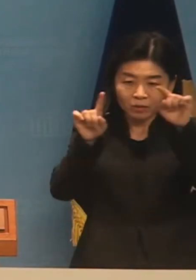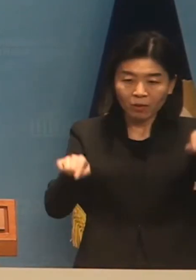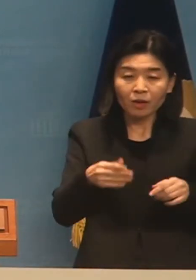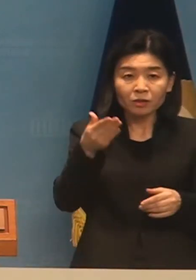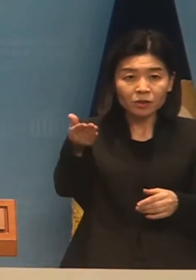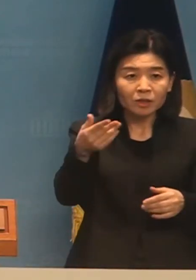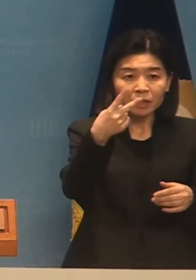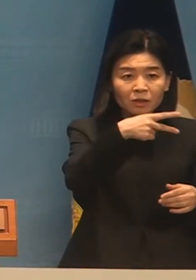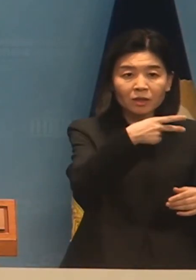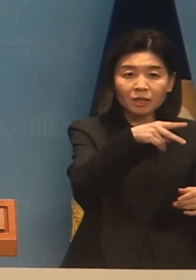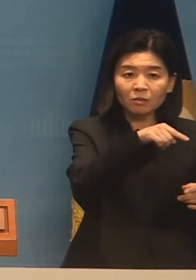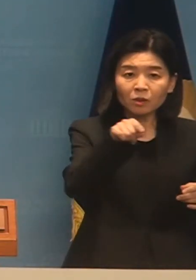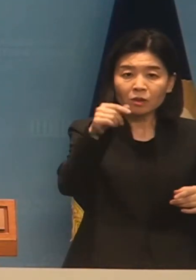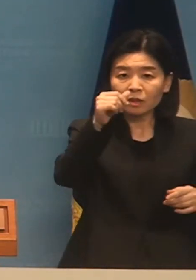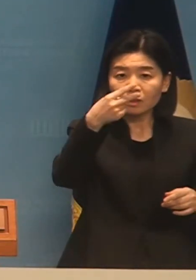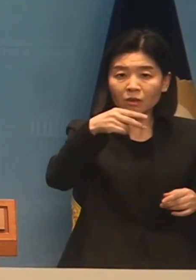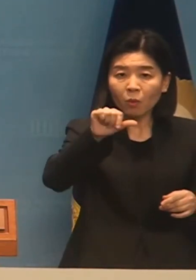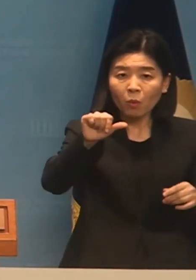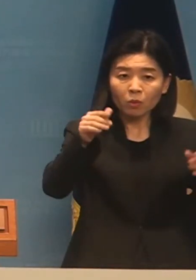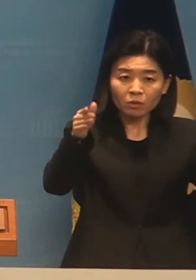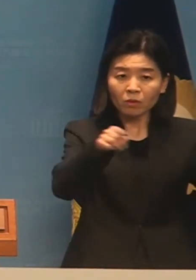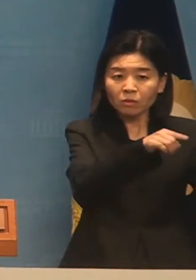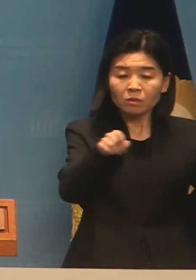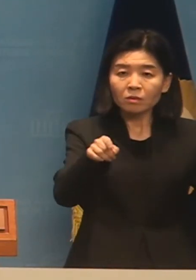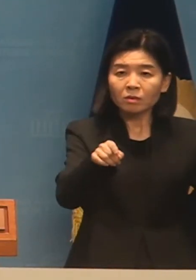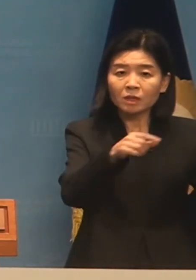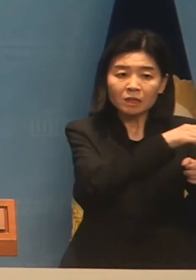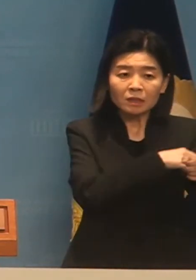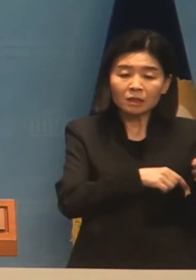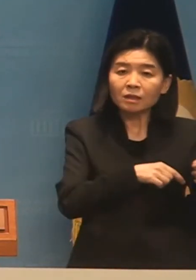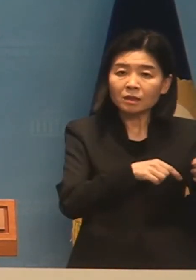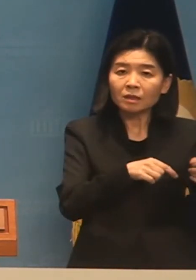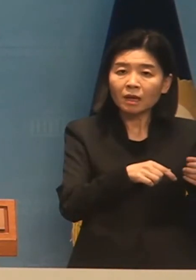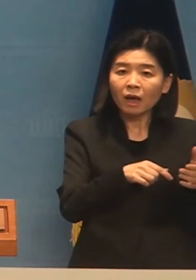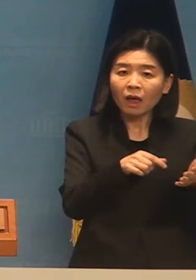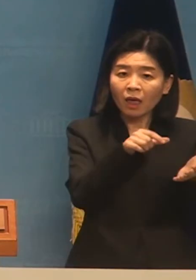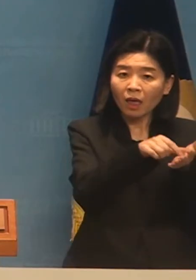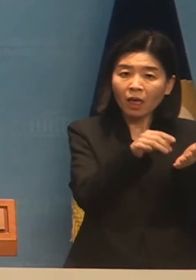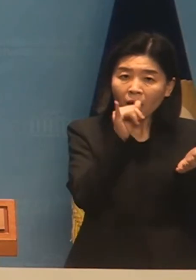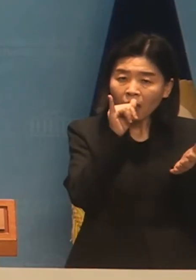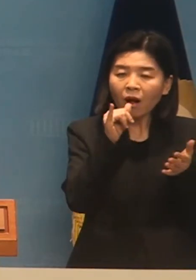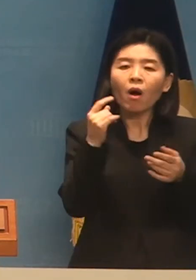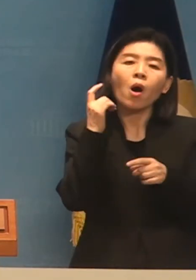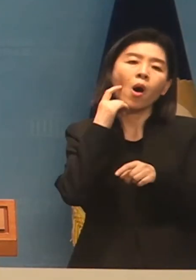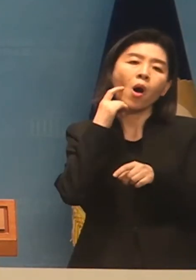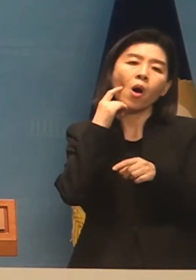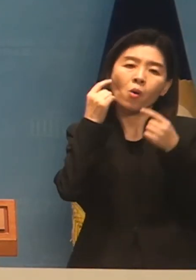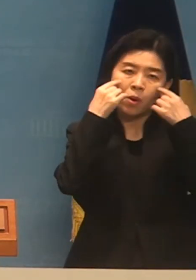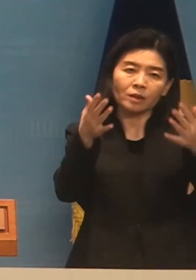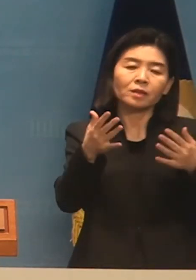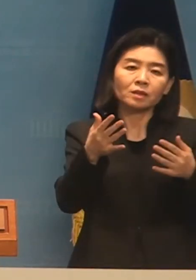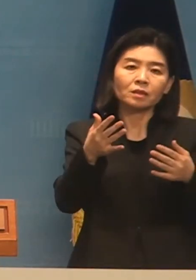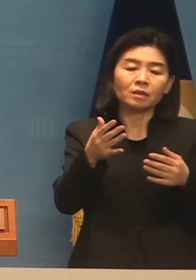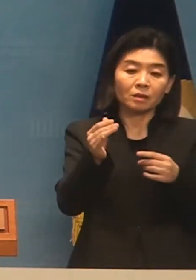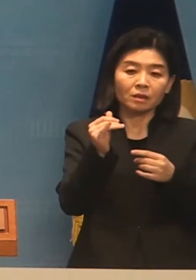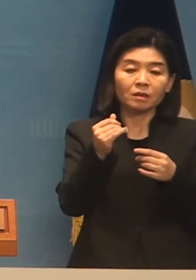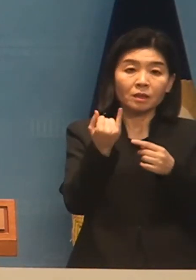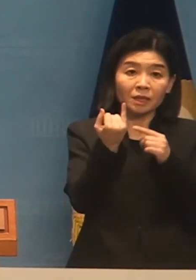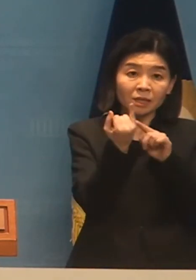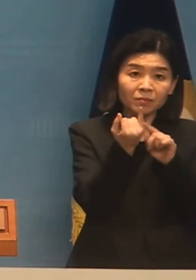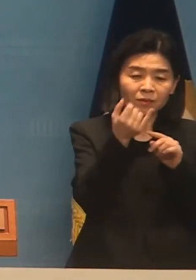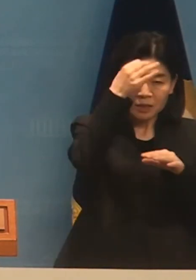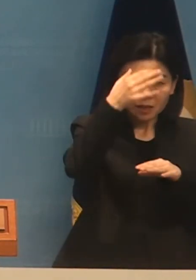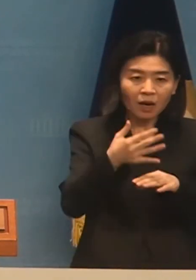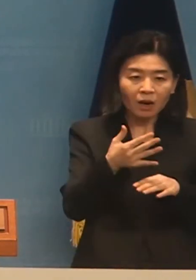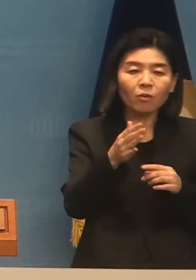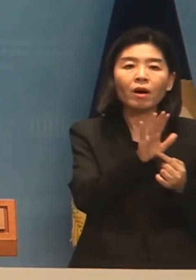2005년까지 기획이사로 근무했다라고 하여 이 역시 허위 경력이었습니다. 이것 때문에 김건희가 대국민 사과까지 했습니다. 그런데